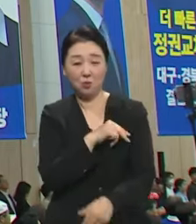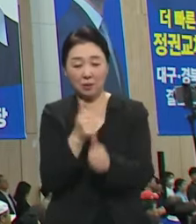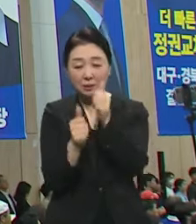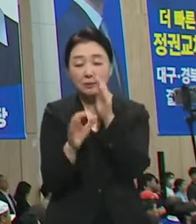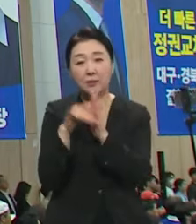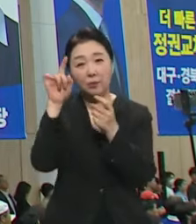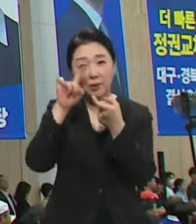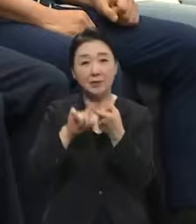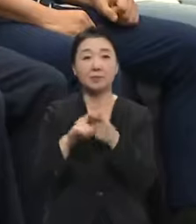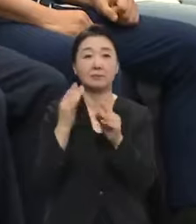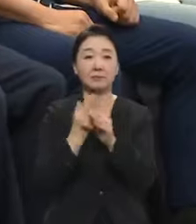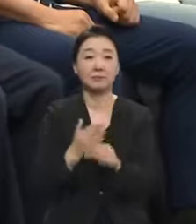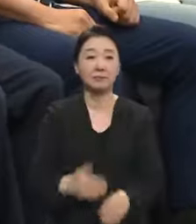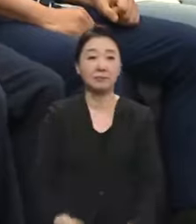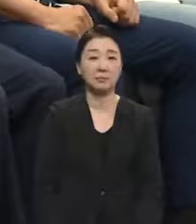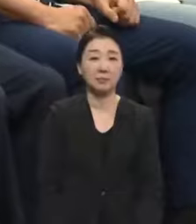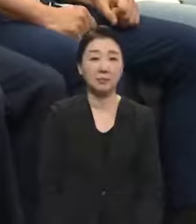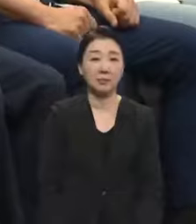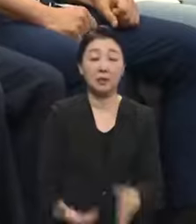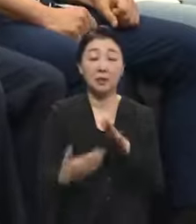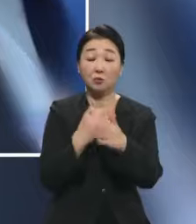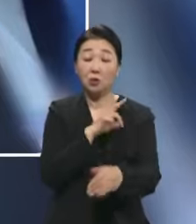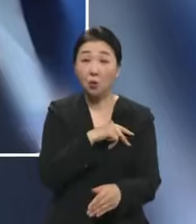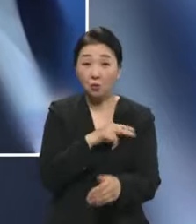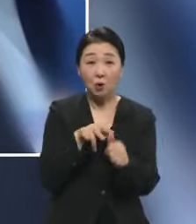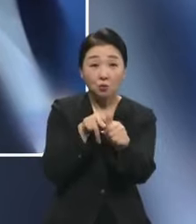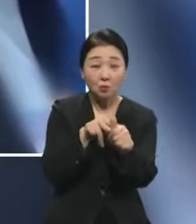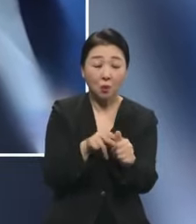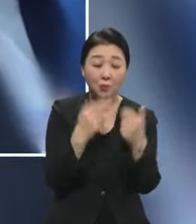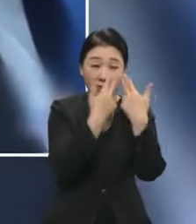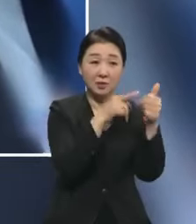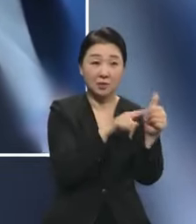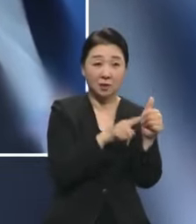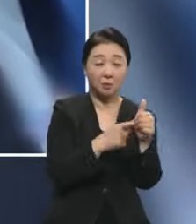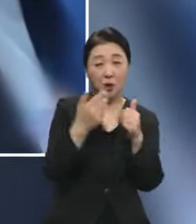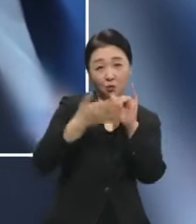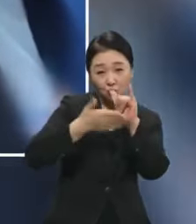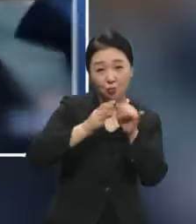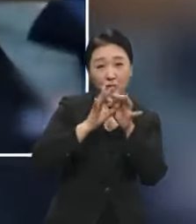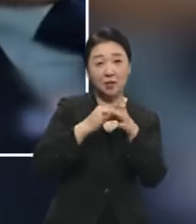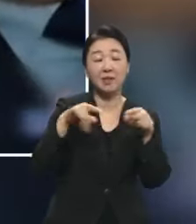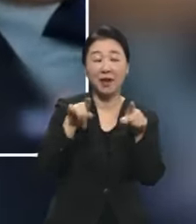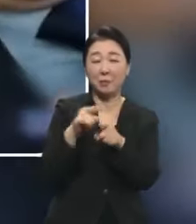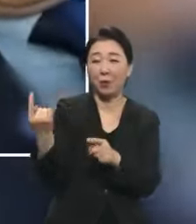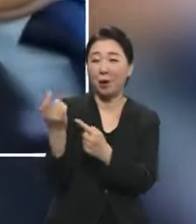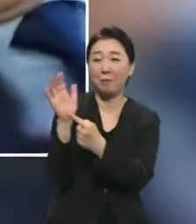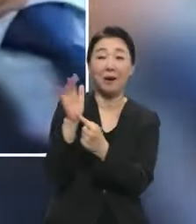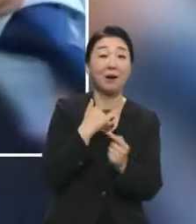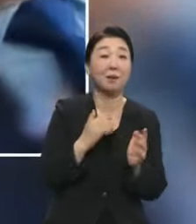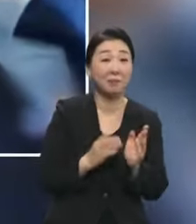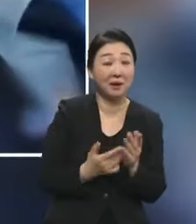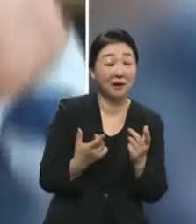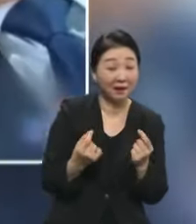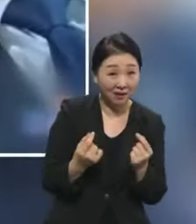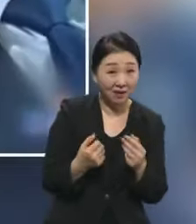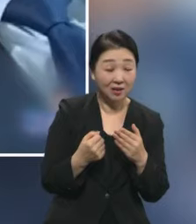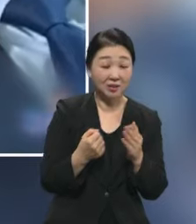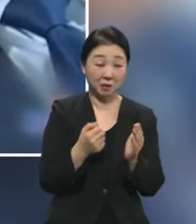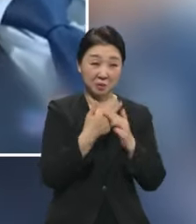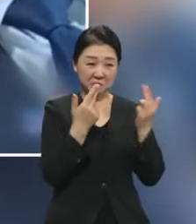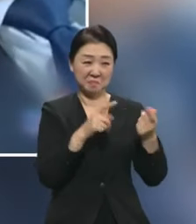관심이 모아집니다. 최고위원 후보들은 이재명 후보의 유튜브 채널에도 잇따라 출연하면서 이른바